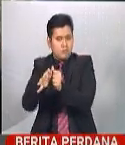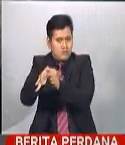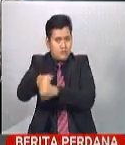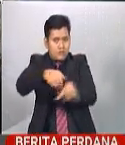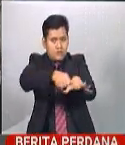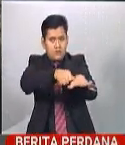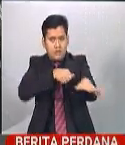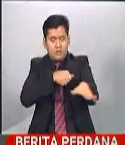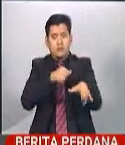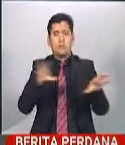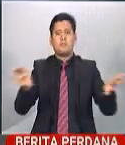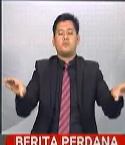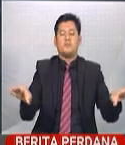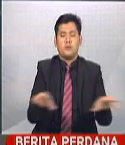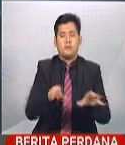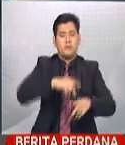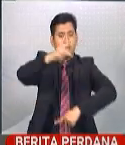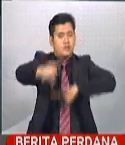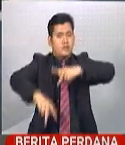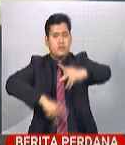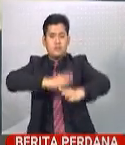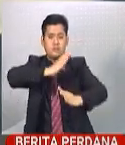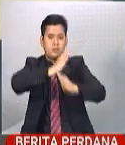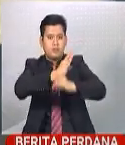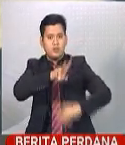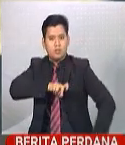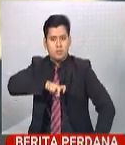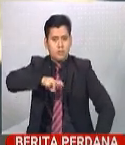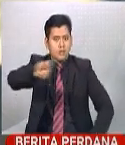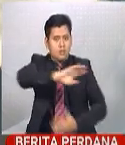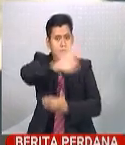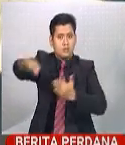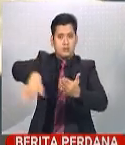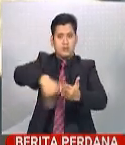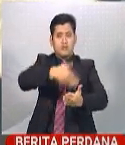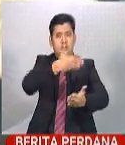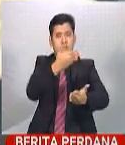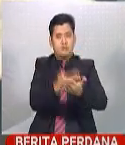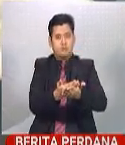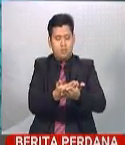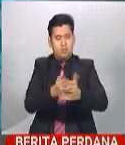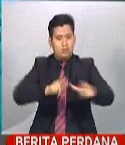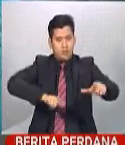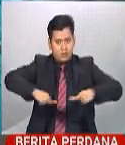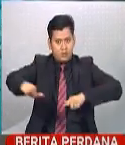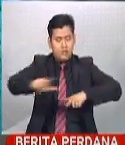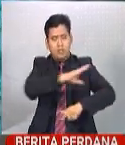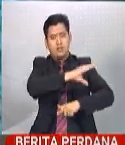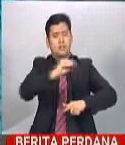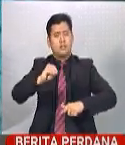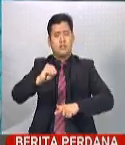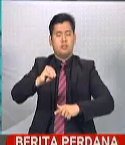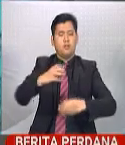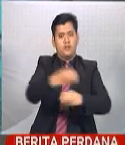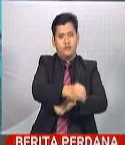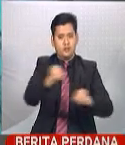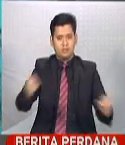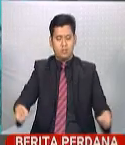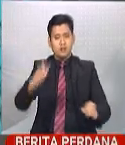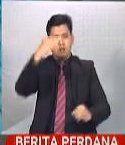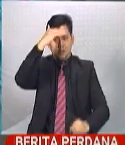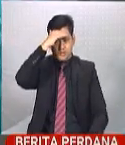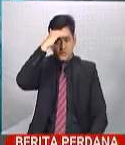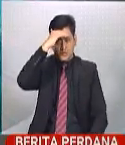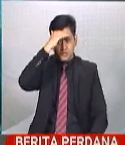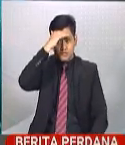tangan selain melaksanakan prosedur pembasmian kuman kepada semua jontro dan sekitar pejabat di Joho seramai